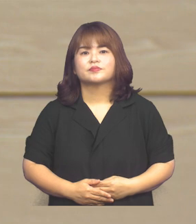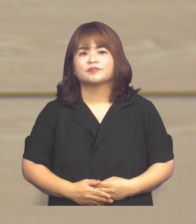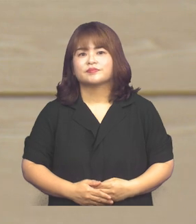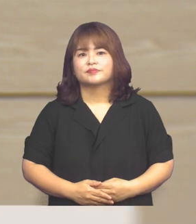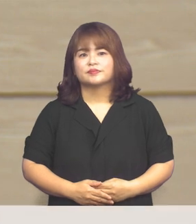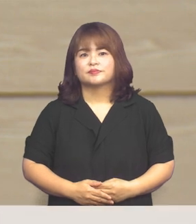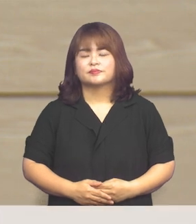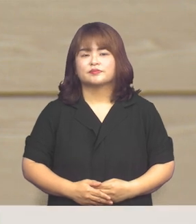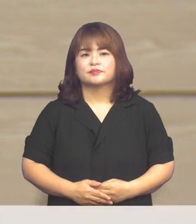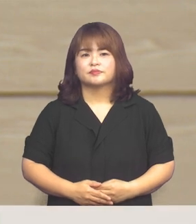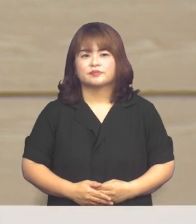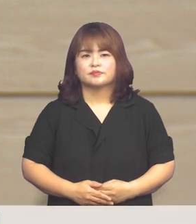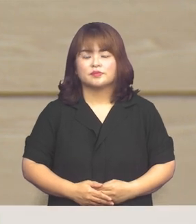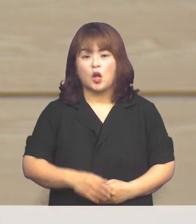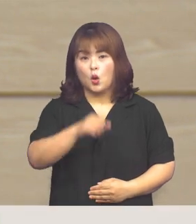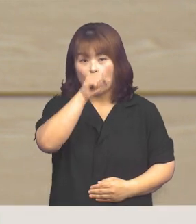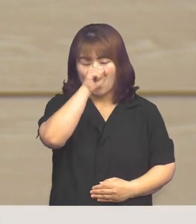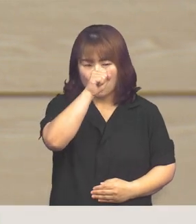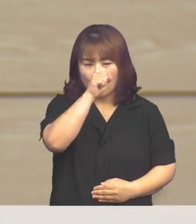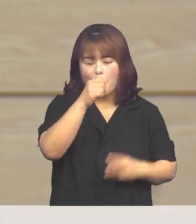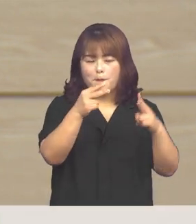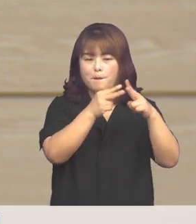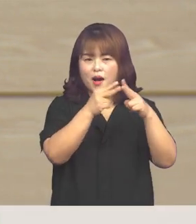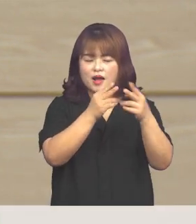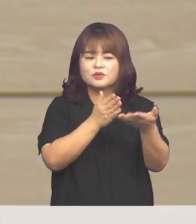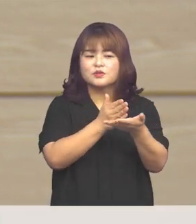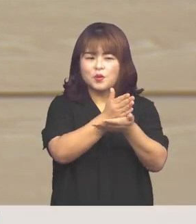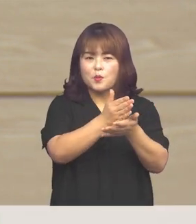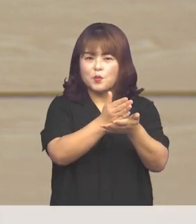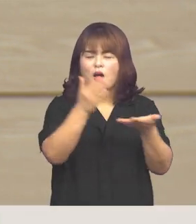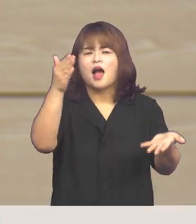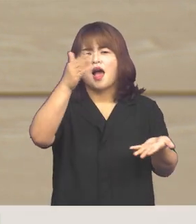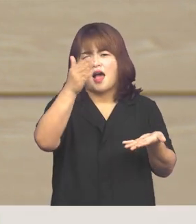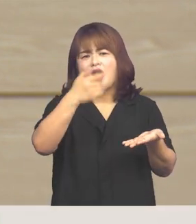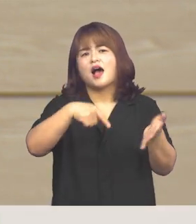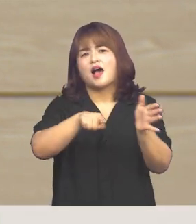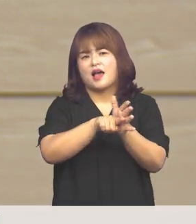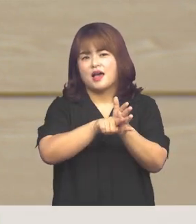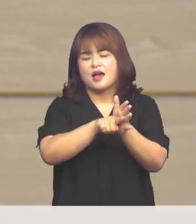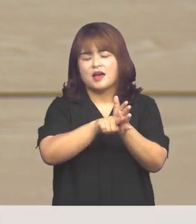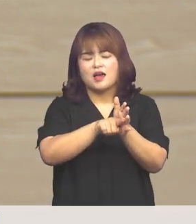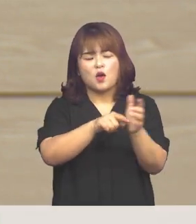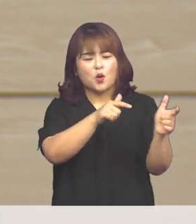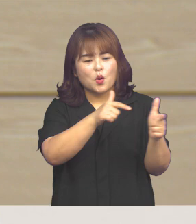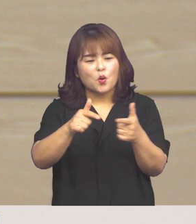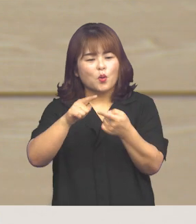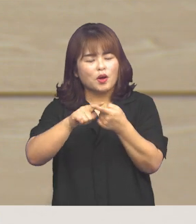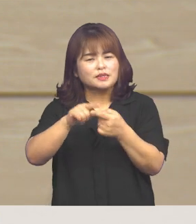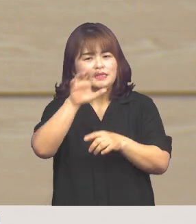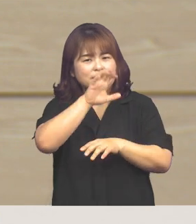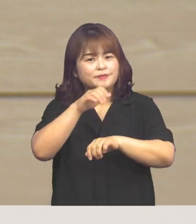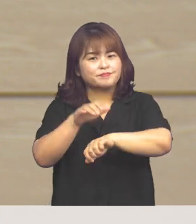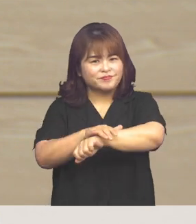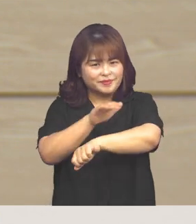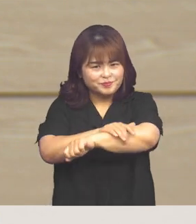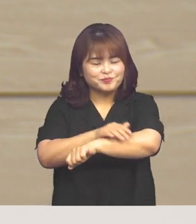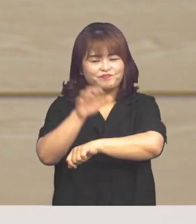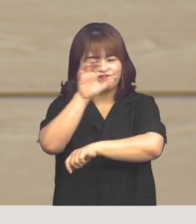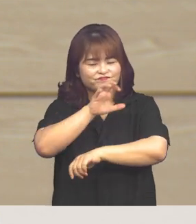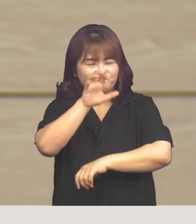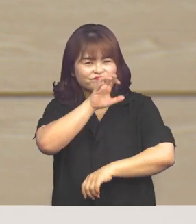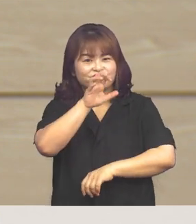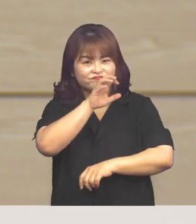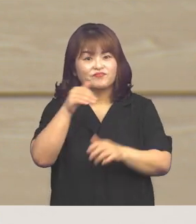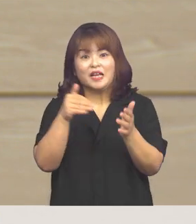명지대 반도체 분야 전공할 학생들이 여러 가지 실습을